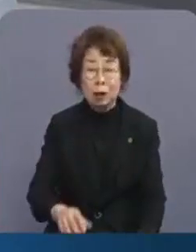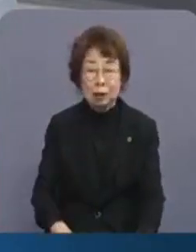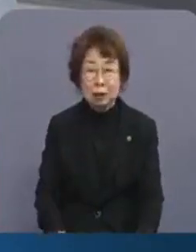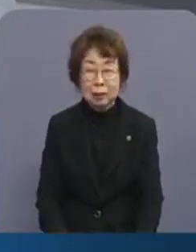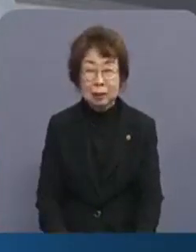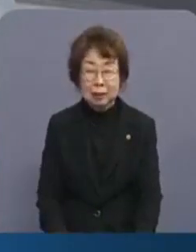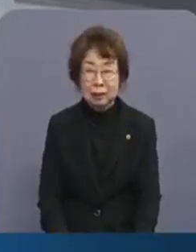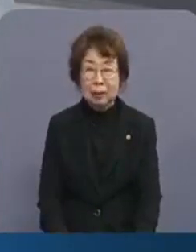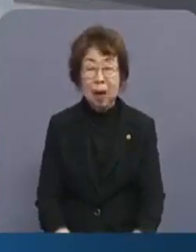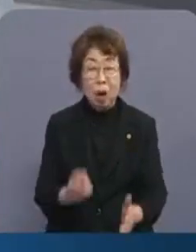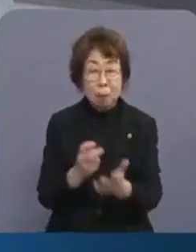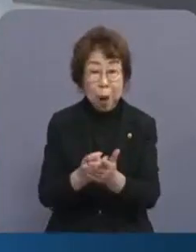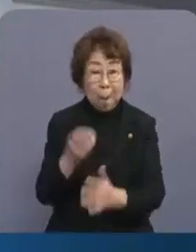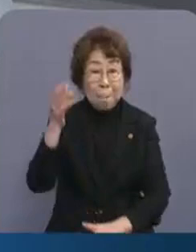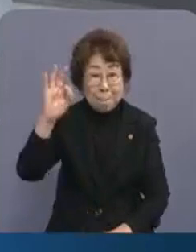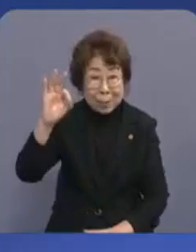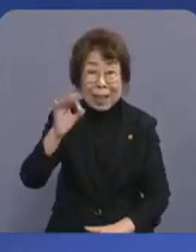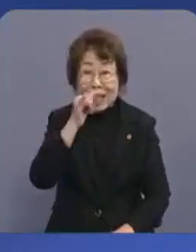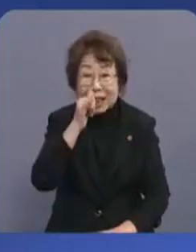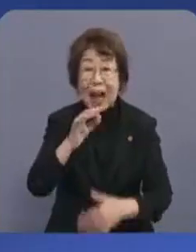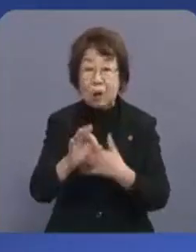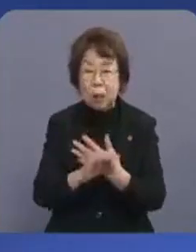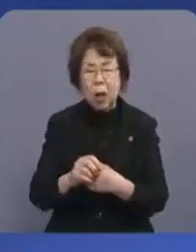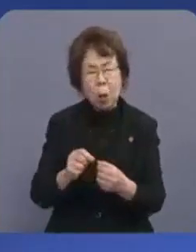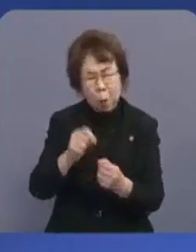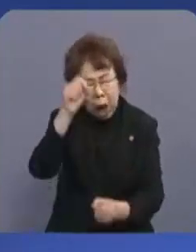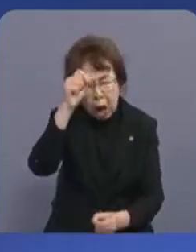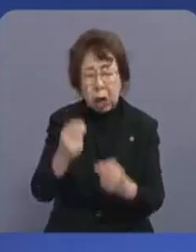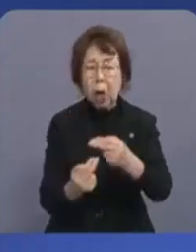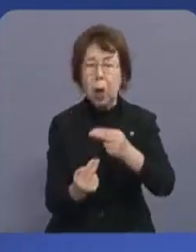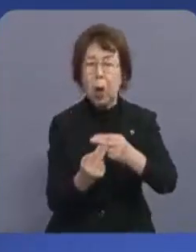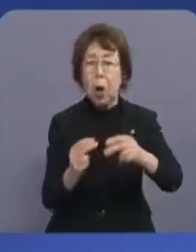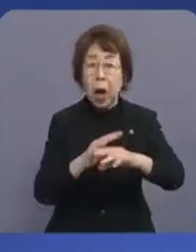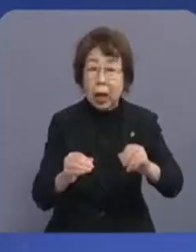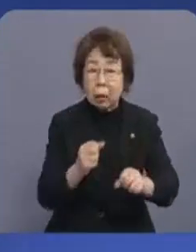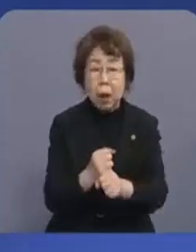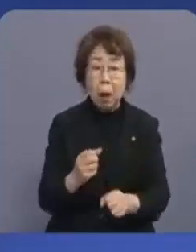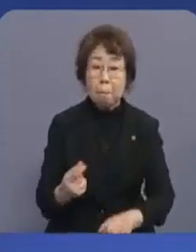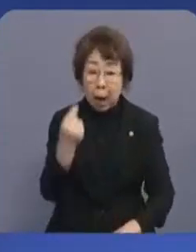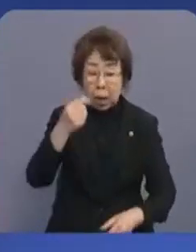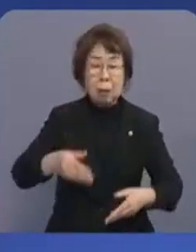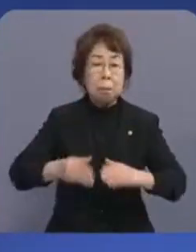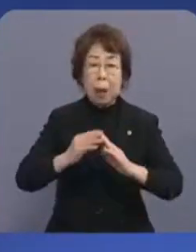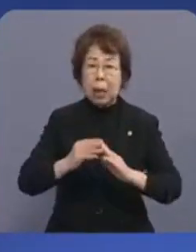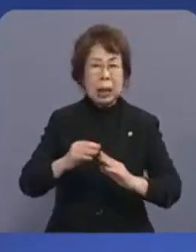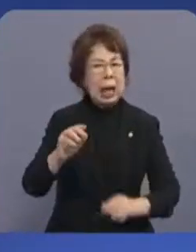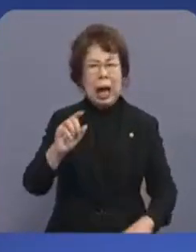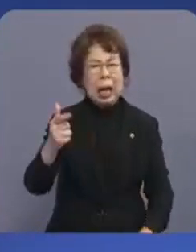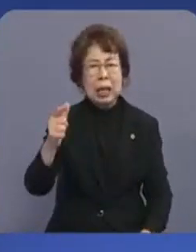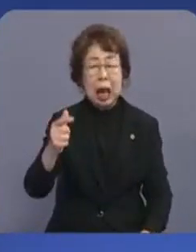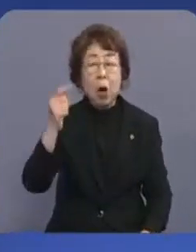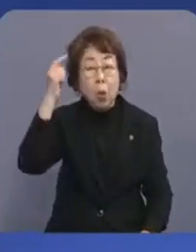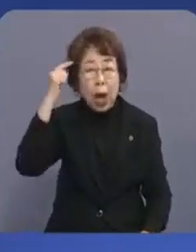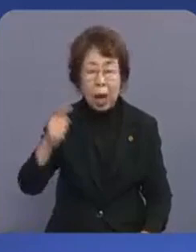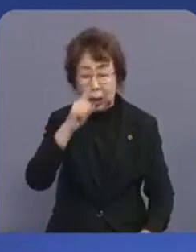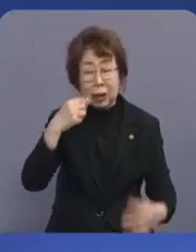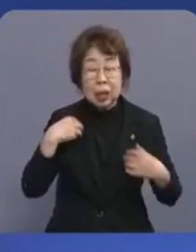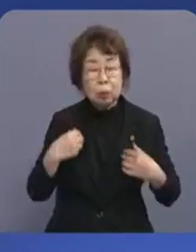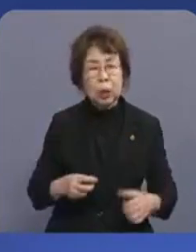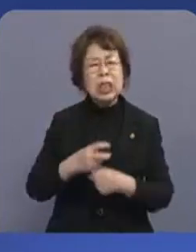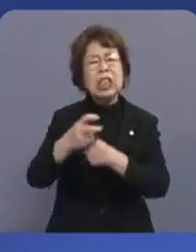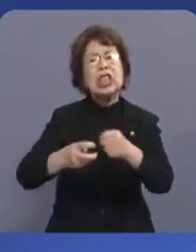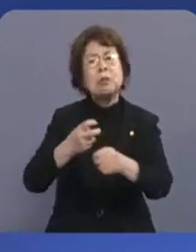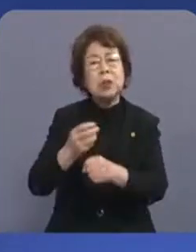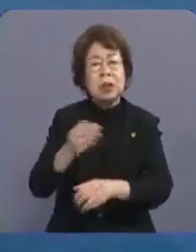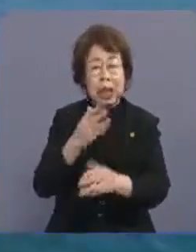있을까요네 법안이 통과되더라도 당장 연구 처분장 시설을 바로 만들 수 있는 상황은 아닙니다 정부는 20년